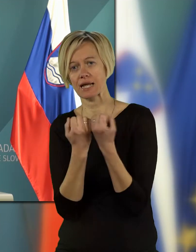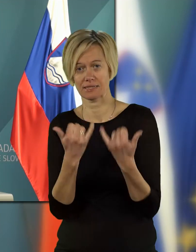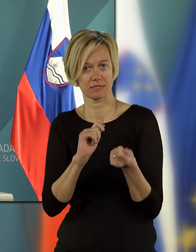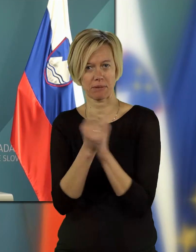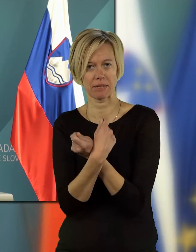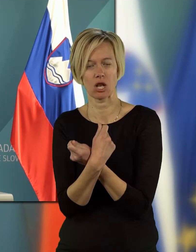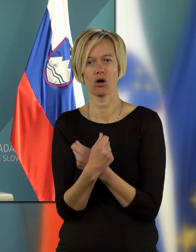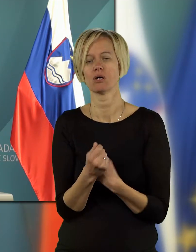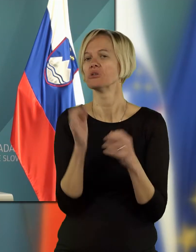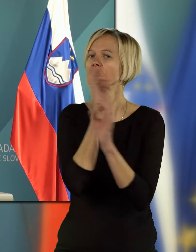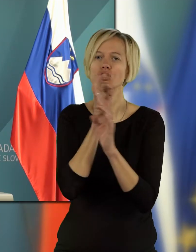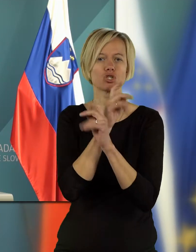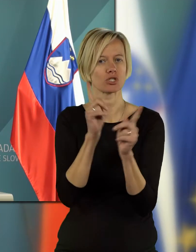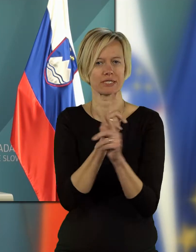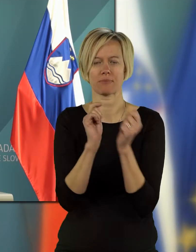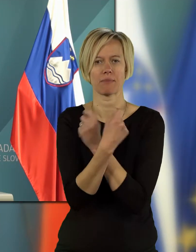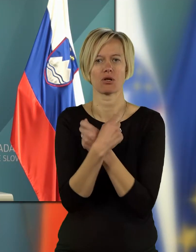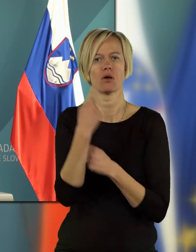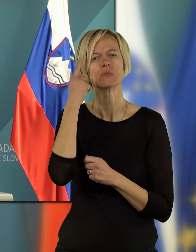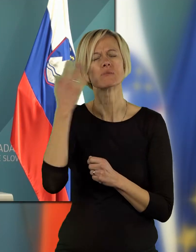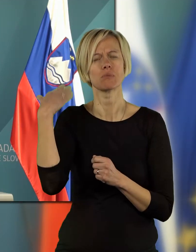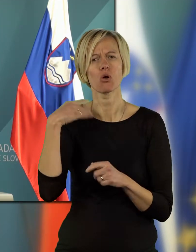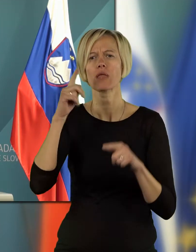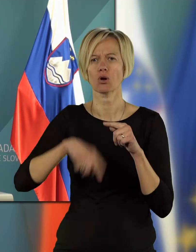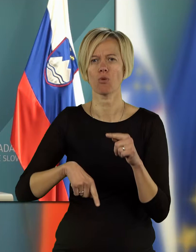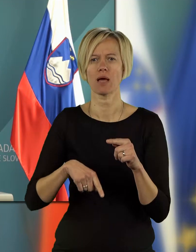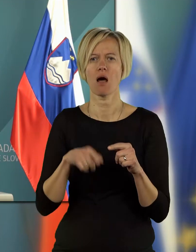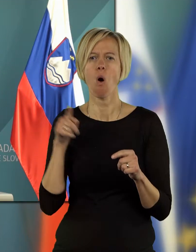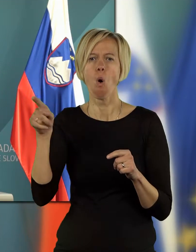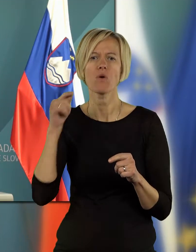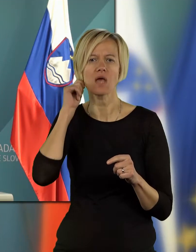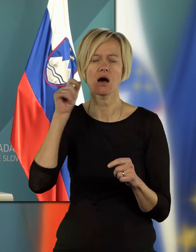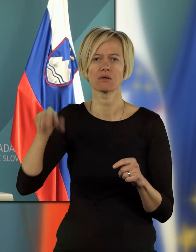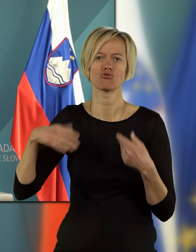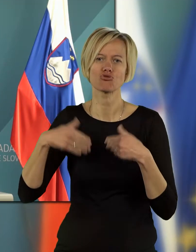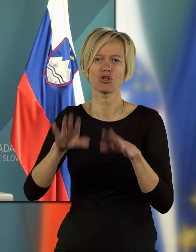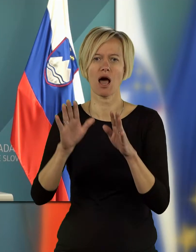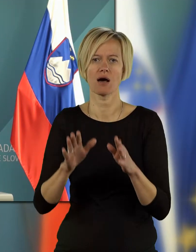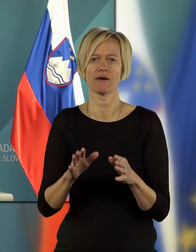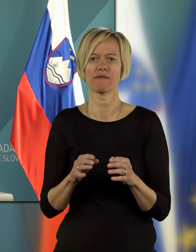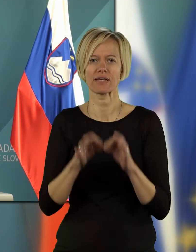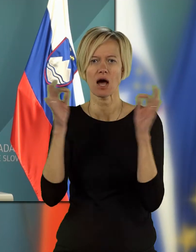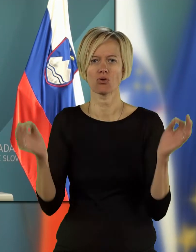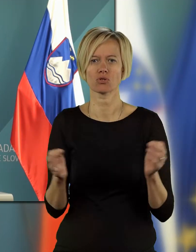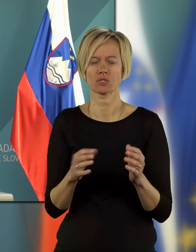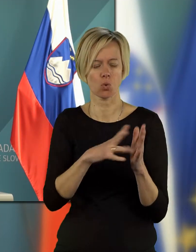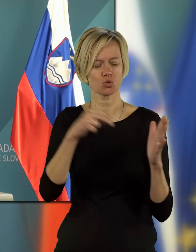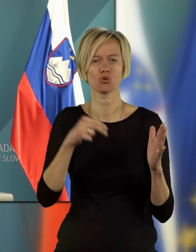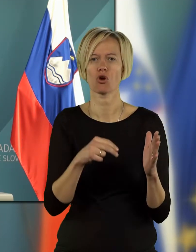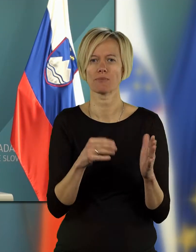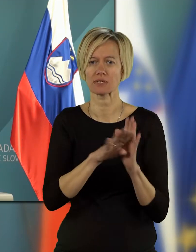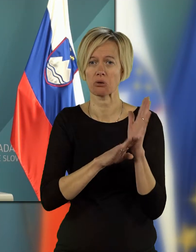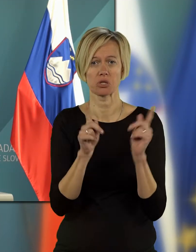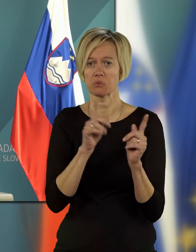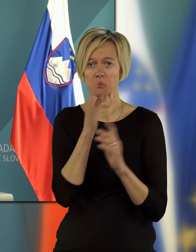spremenilo? Nič se ni spremenilo, jaz mislim, da je bilo narobe, da je šla v javnost z osnutkom zakona,